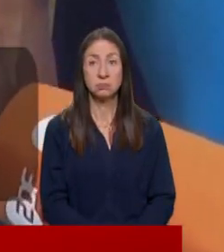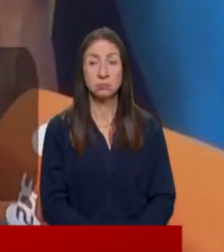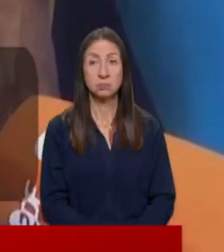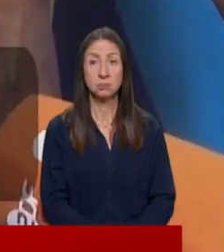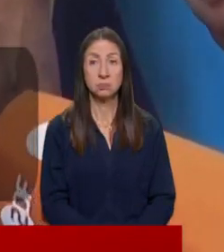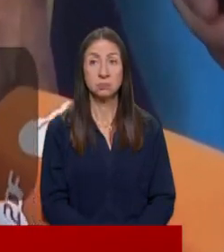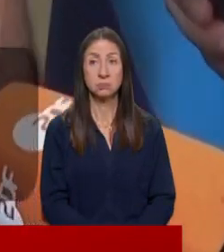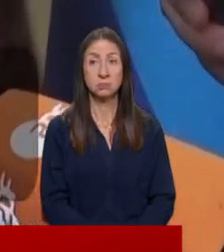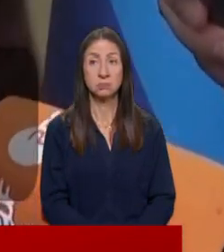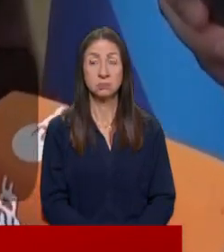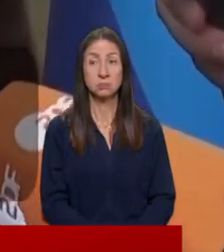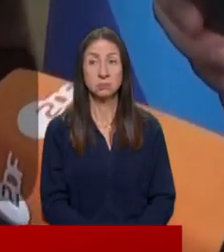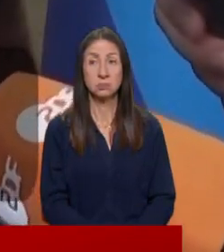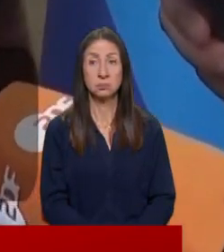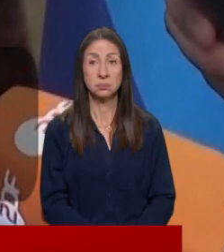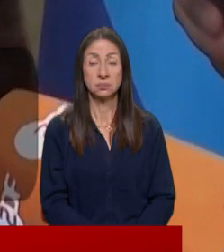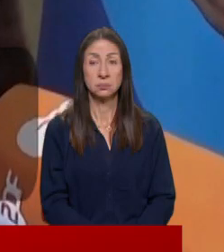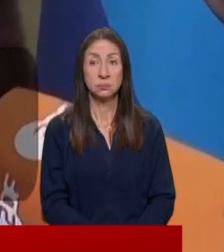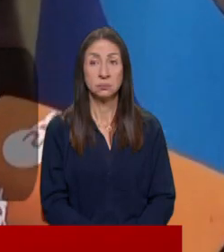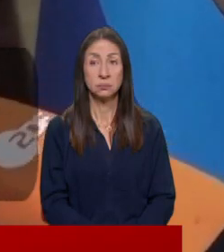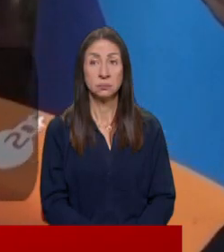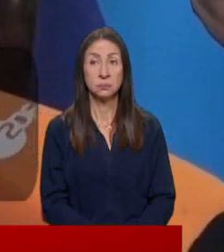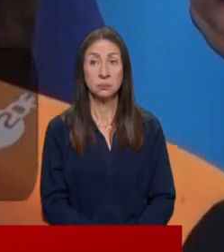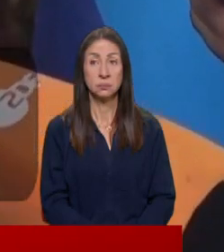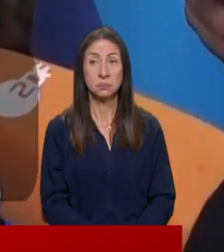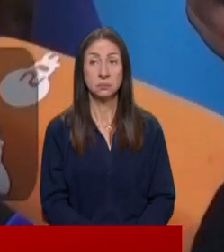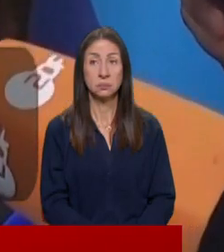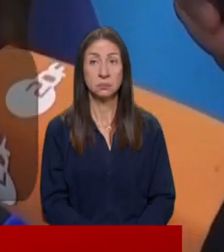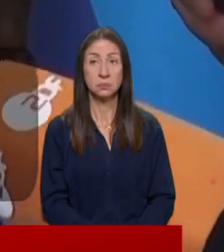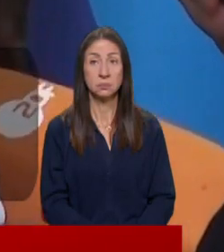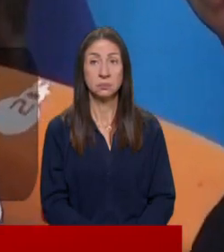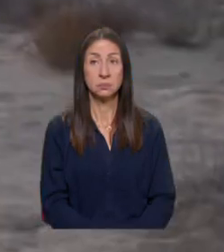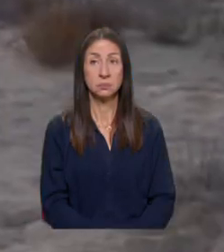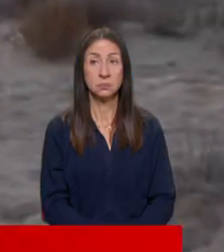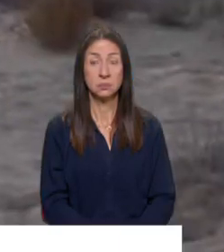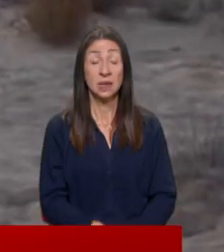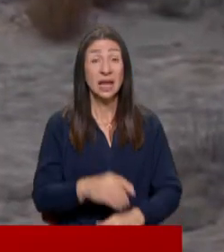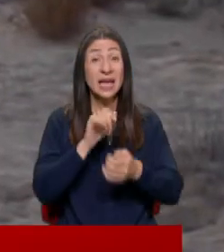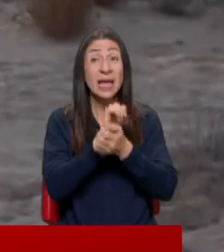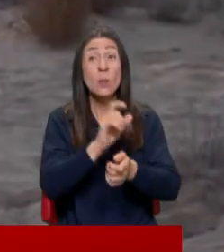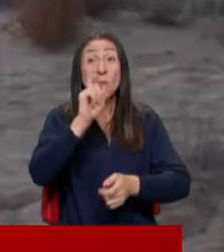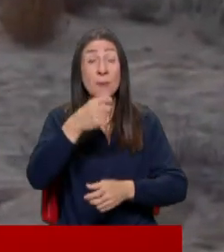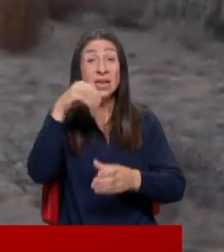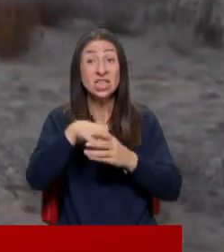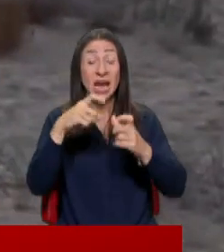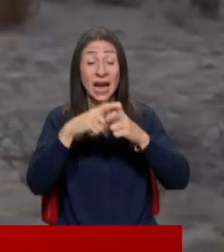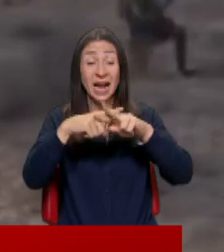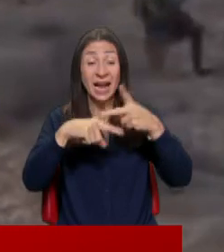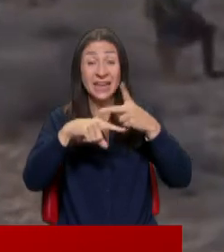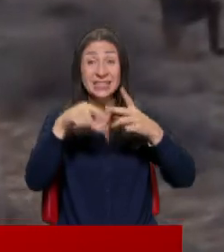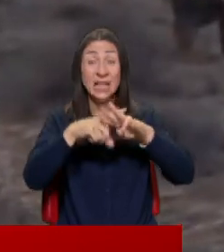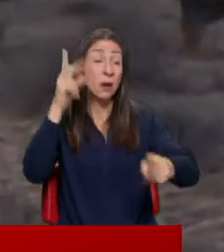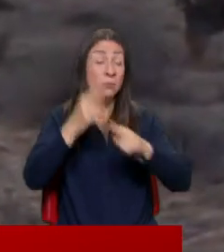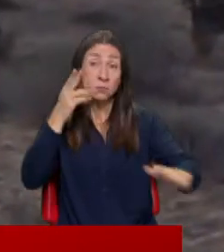Pide, peynir, krem peynir ve salatalık verdiler. Bütün gün boyunca yediğimiz tek öğün bunlardı. Rehineleri bulmak için Gazze'ye ani